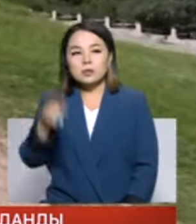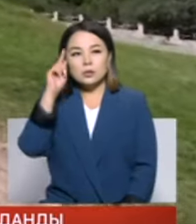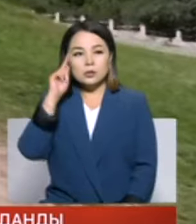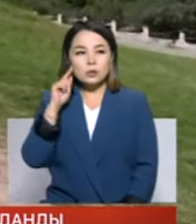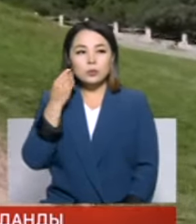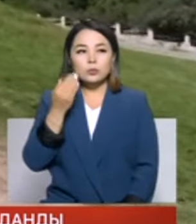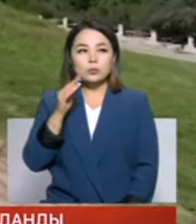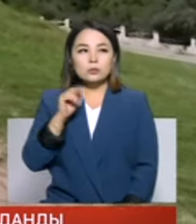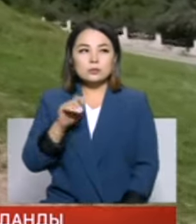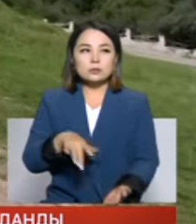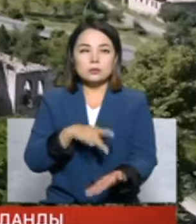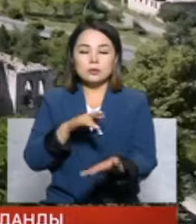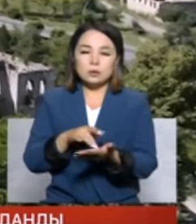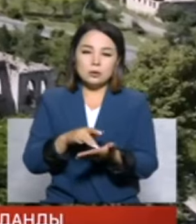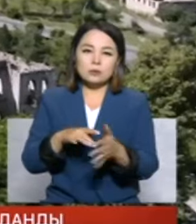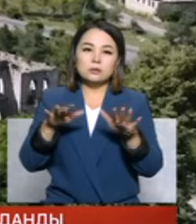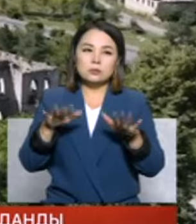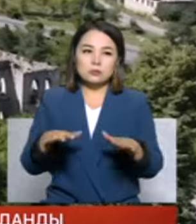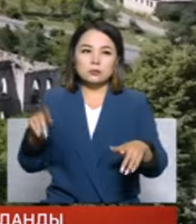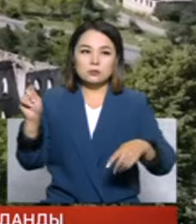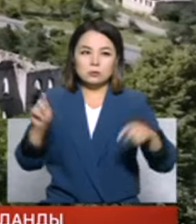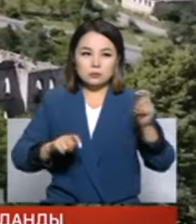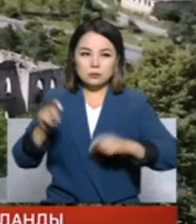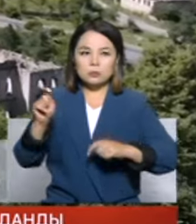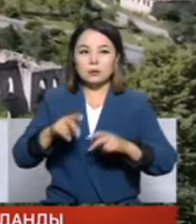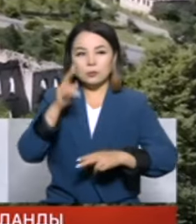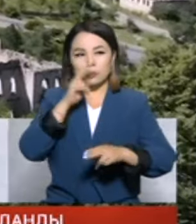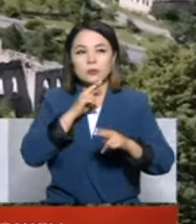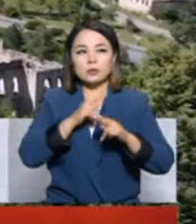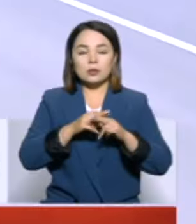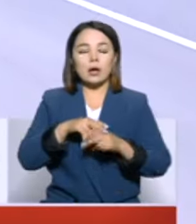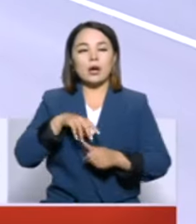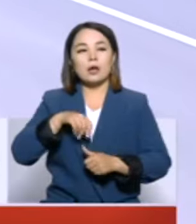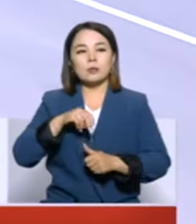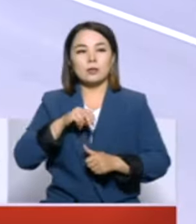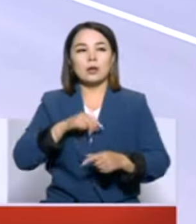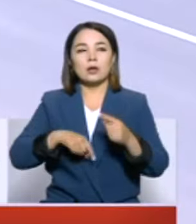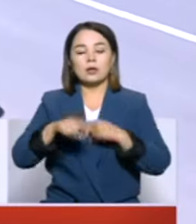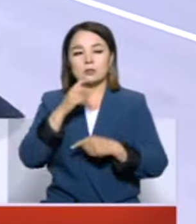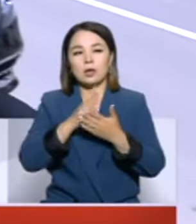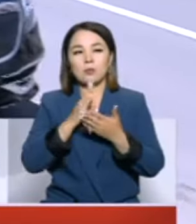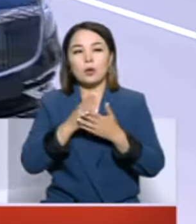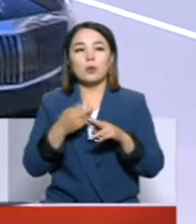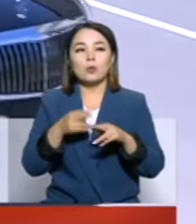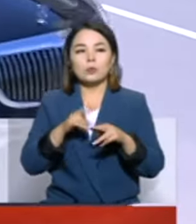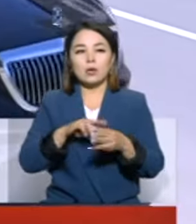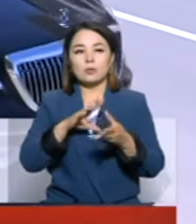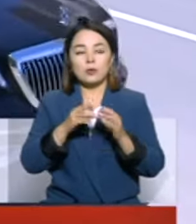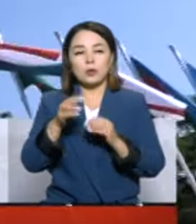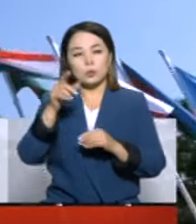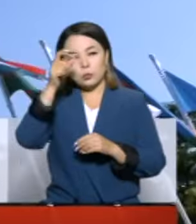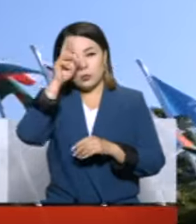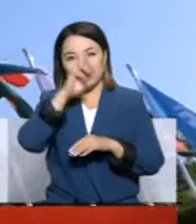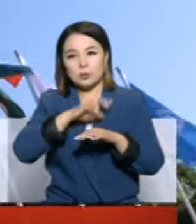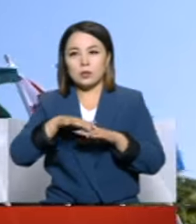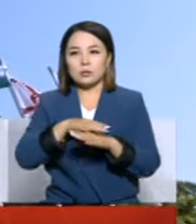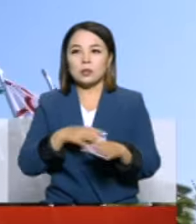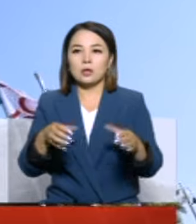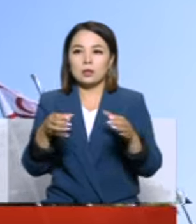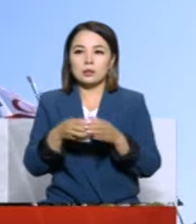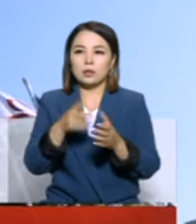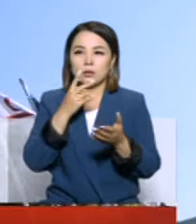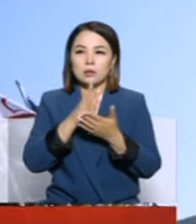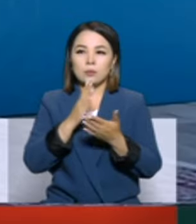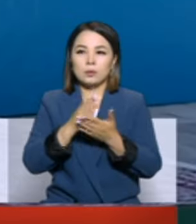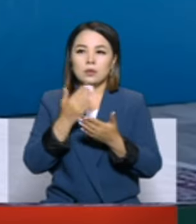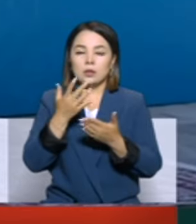Әзербайжан Шуша қаласы. Қарабақта орналасқан бұл жерді бауырлас ел Армениядан қайтарып алған. Бүгін осында түбір түркі елдерінің басшылары бас қосып,